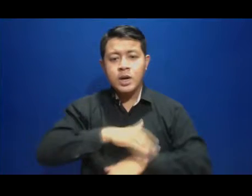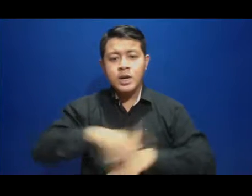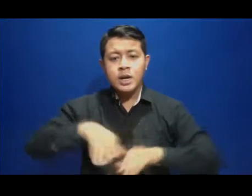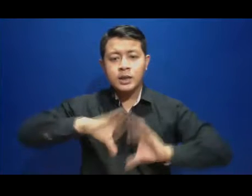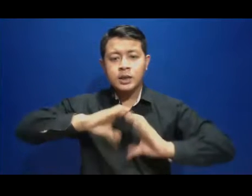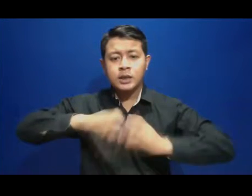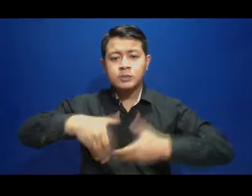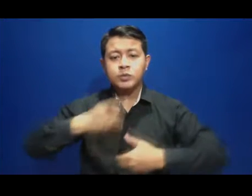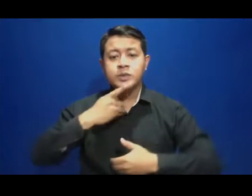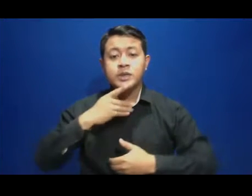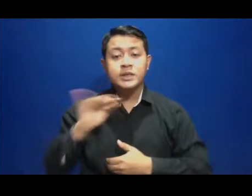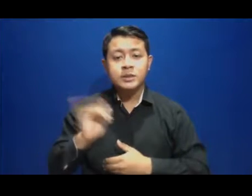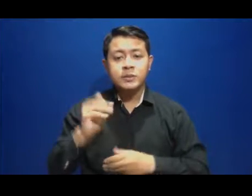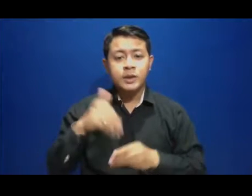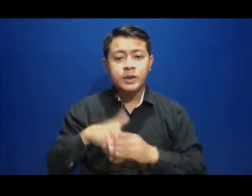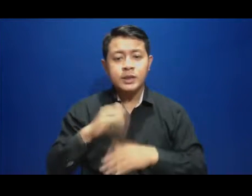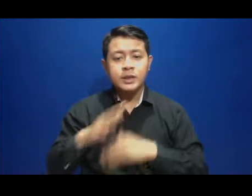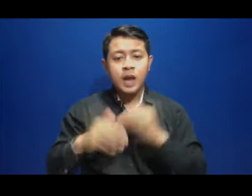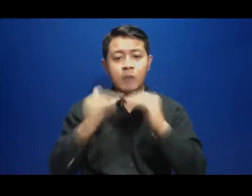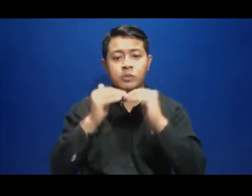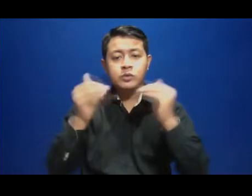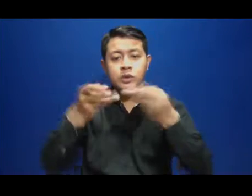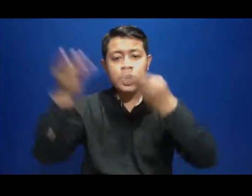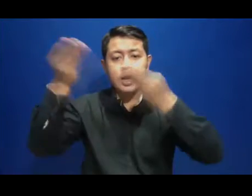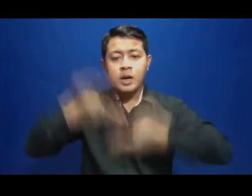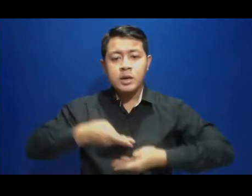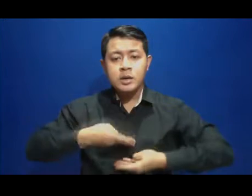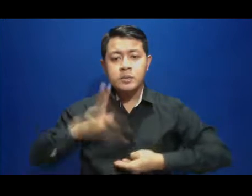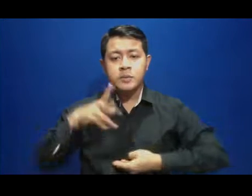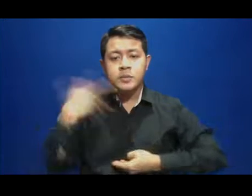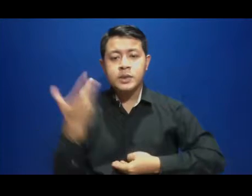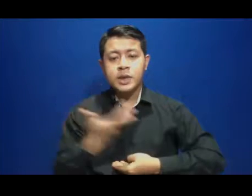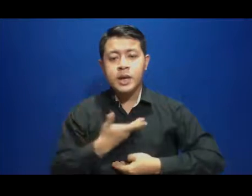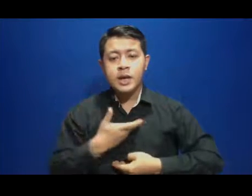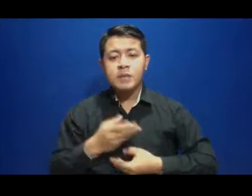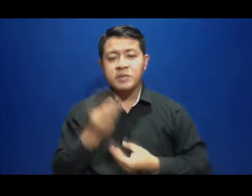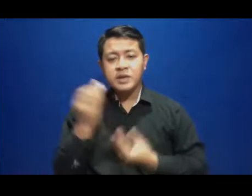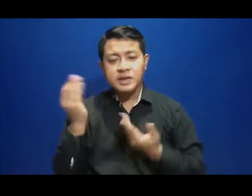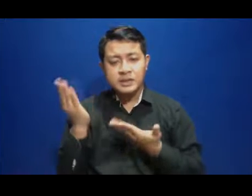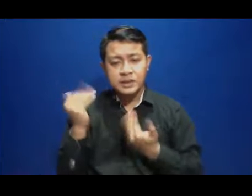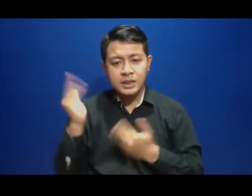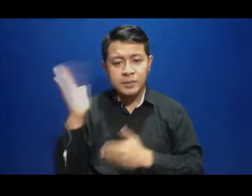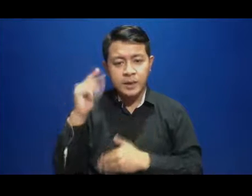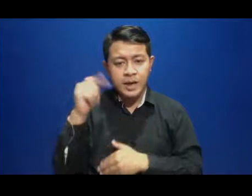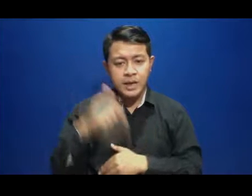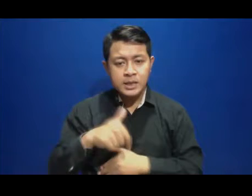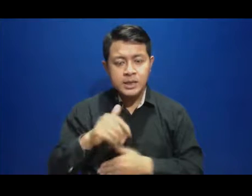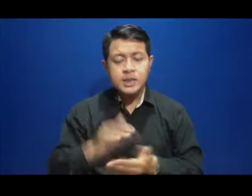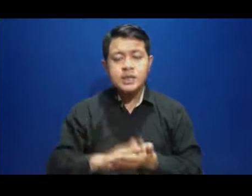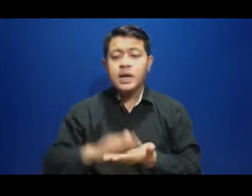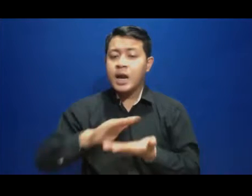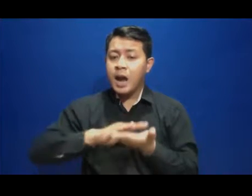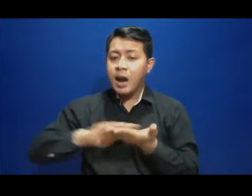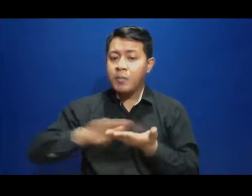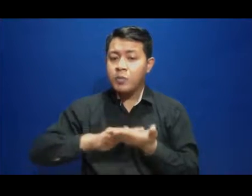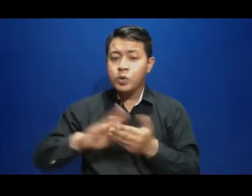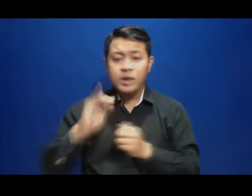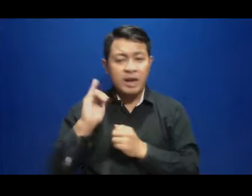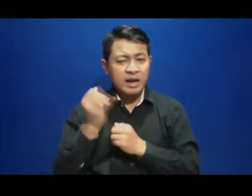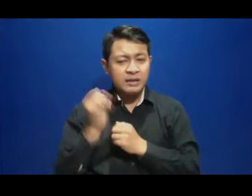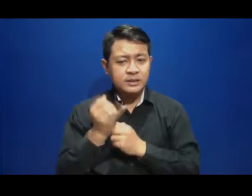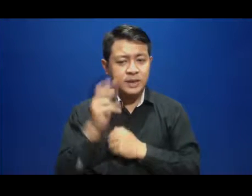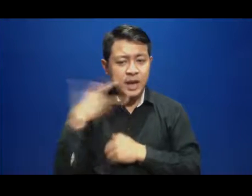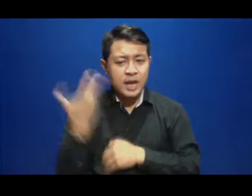dimuliakanlah namamu, datanglah kerajaanmu, jadilah kehendak-Mu di atas bumi seperti di